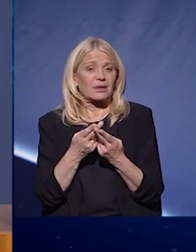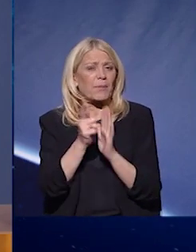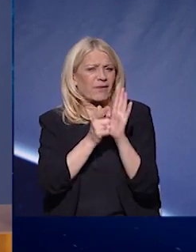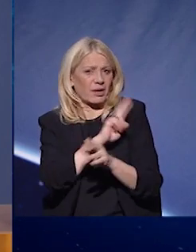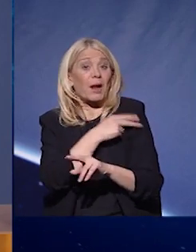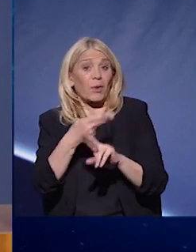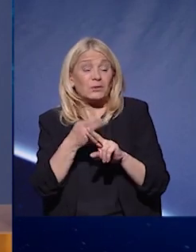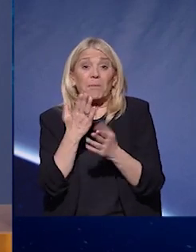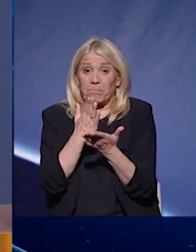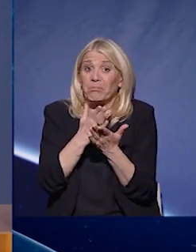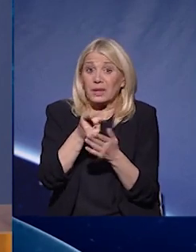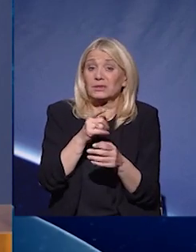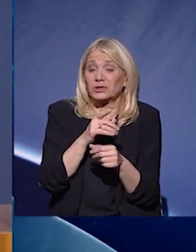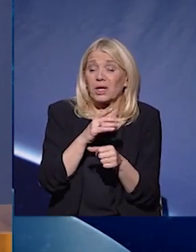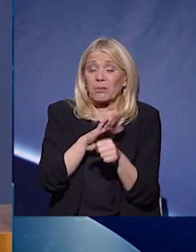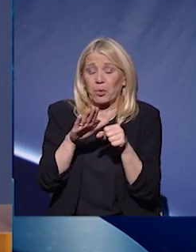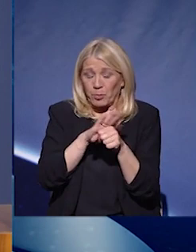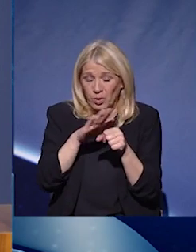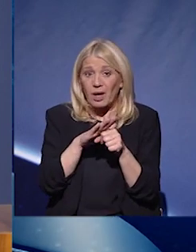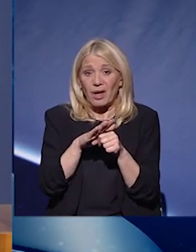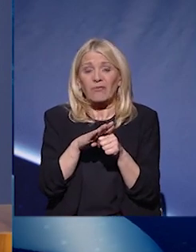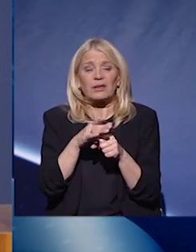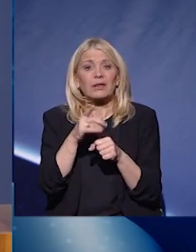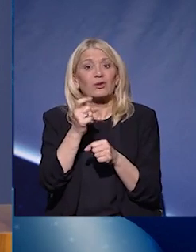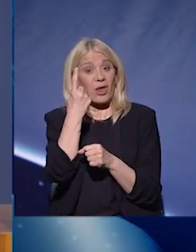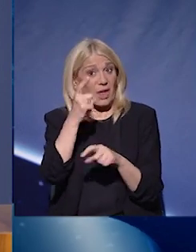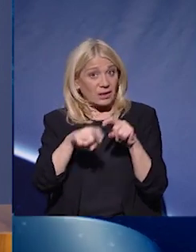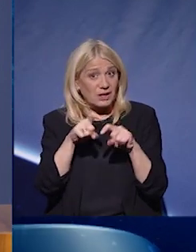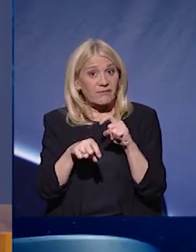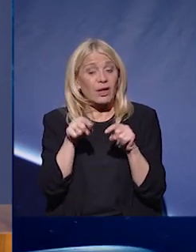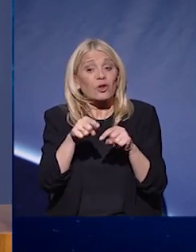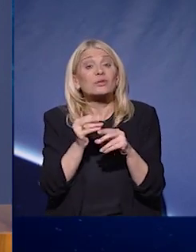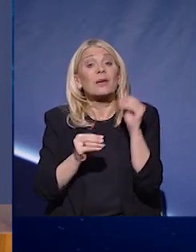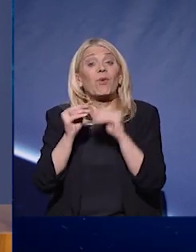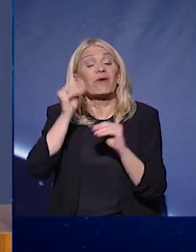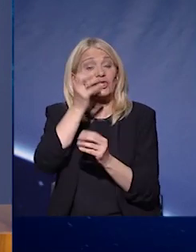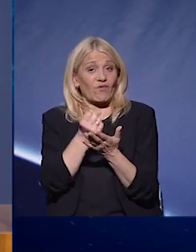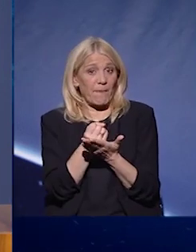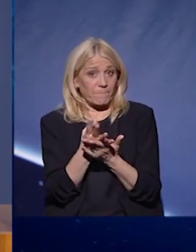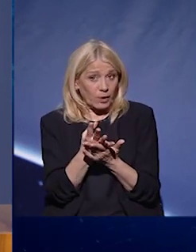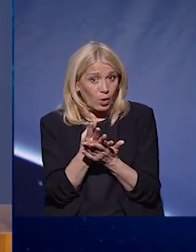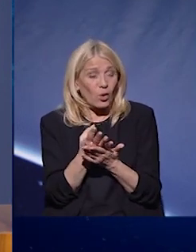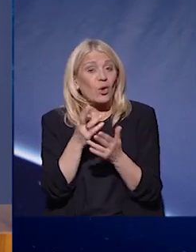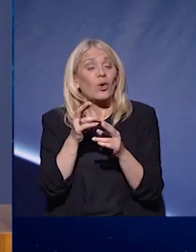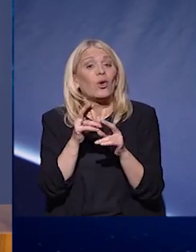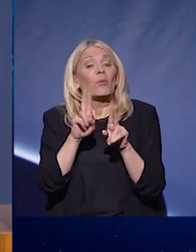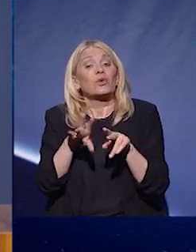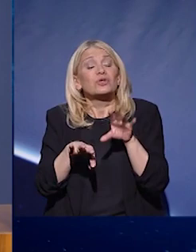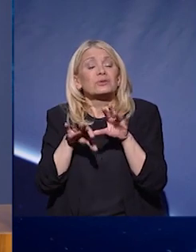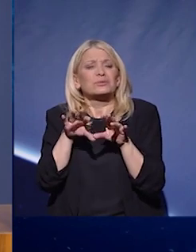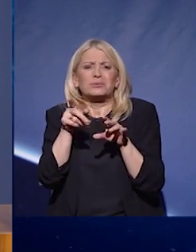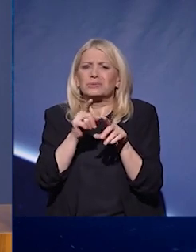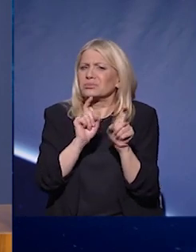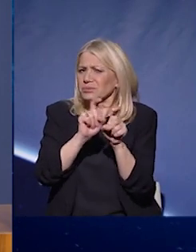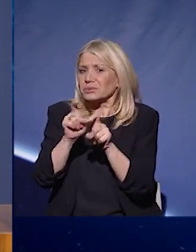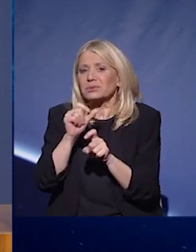će se popunjavati dalje. Znači, to je jedna stvar. Jer što se povećava broj mogućnosti izvora zaraze,